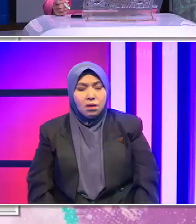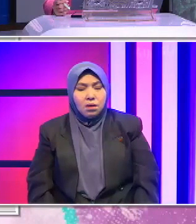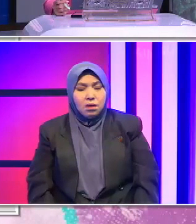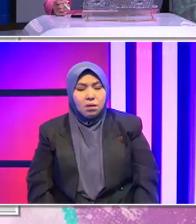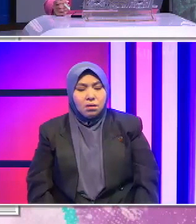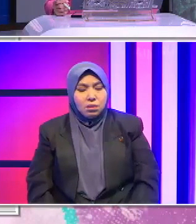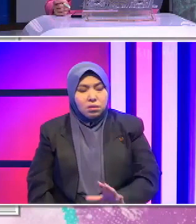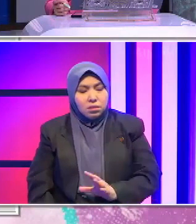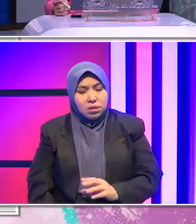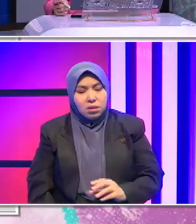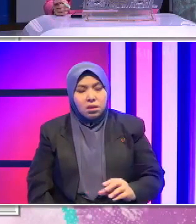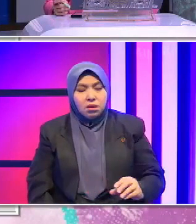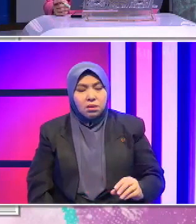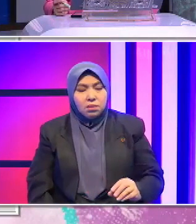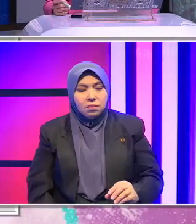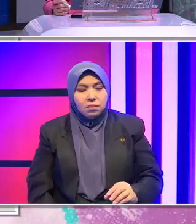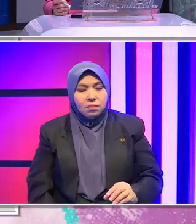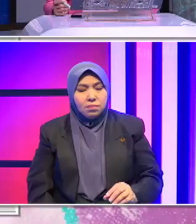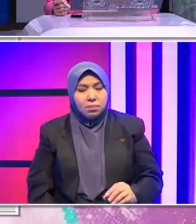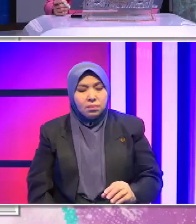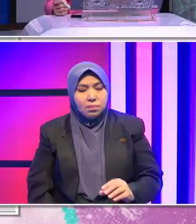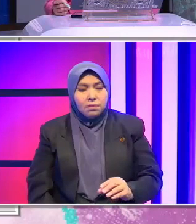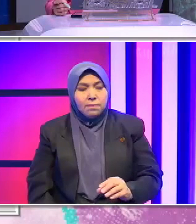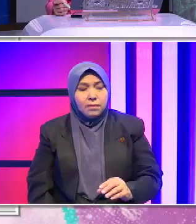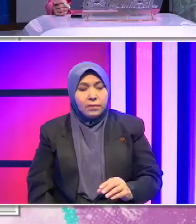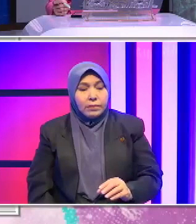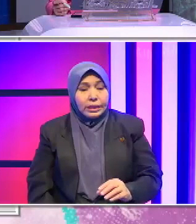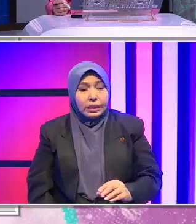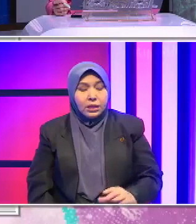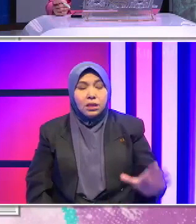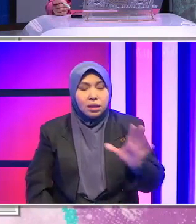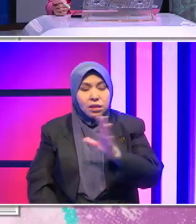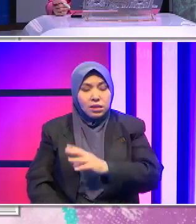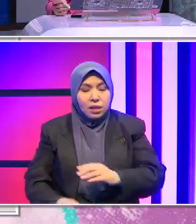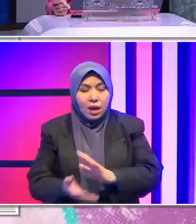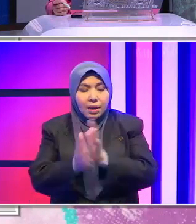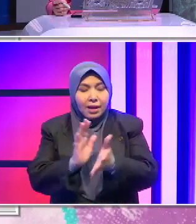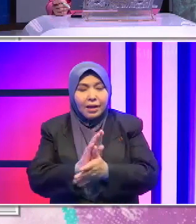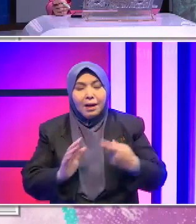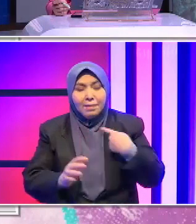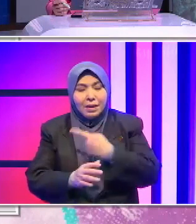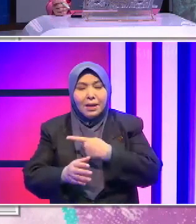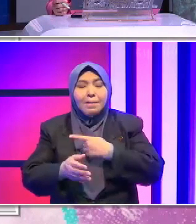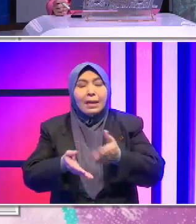فاستجبنا له ووهبنا له يحيى